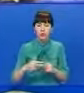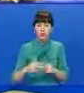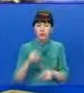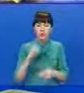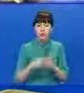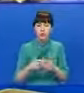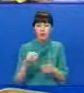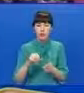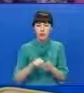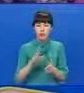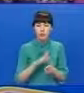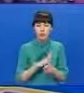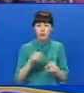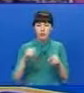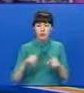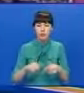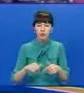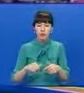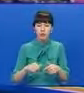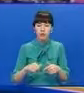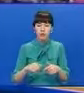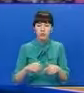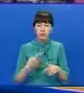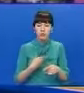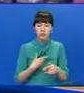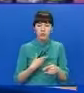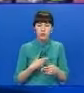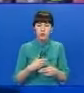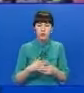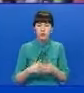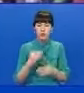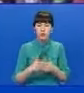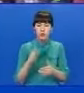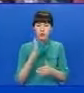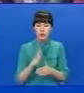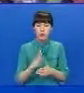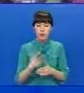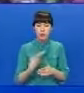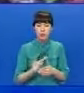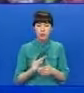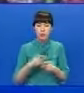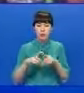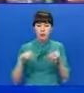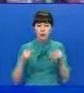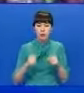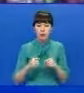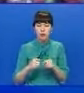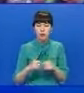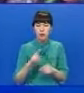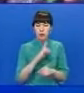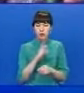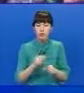үміткер қатысты. Бұл жерде, бұл енді біздің асық біріншілік болғаннан кейін, бұл біздің мектептен ең күшті спортшыларды